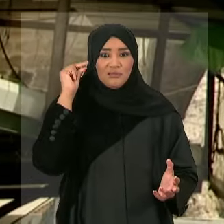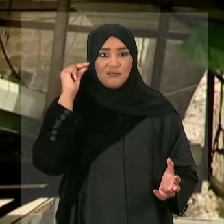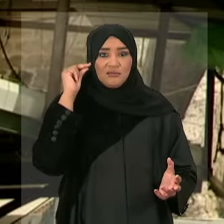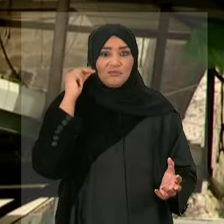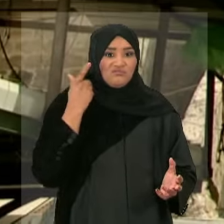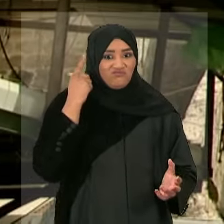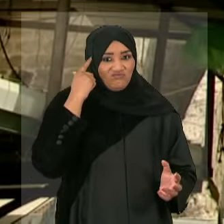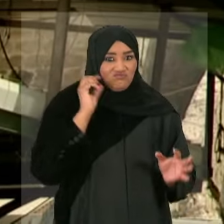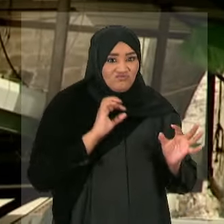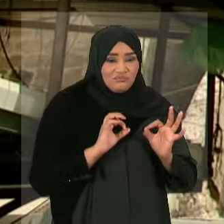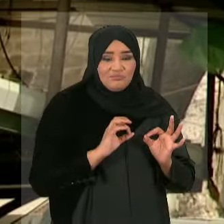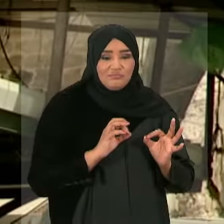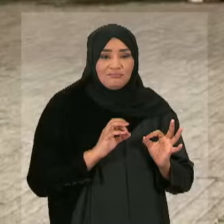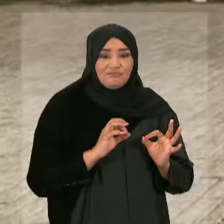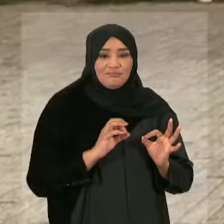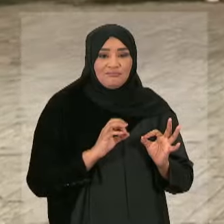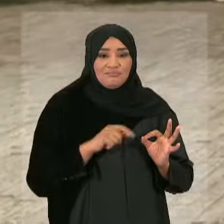حلفتكم بالنبي